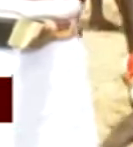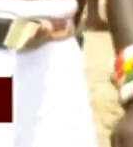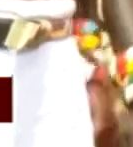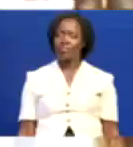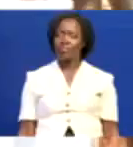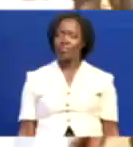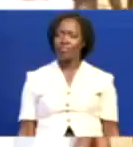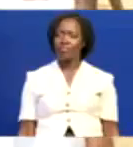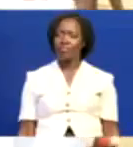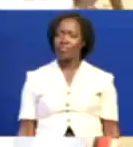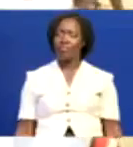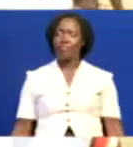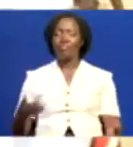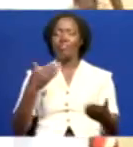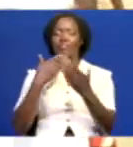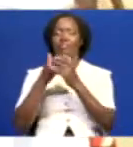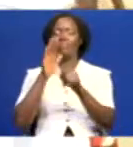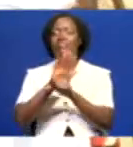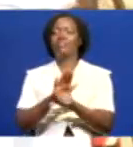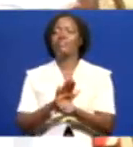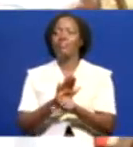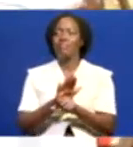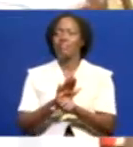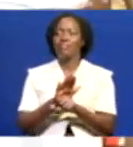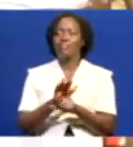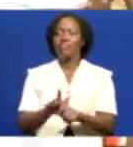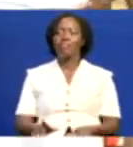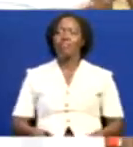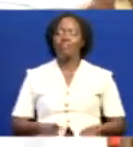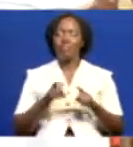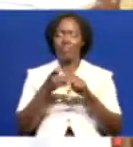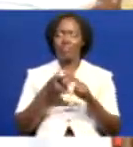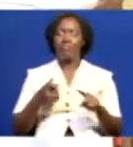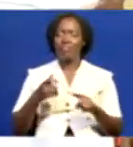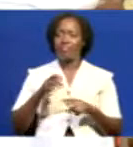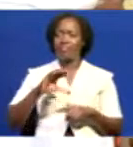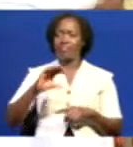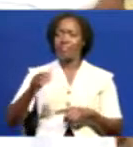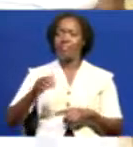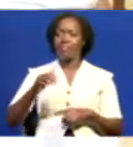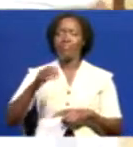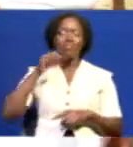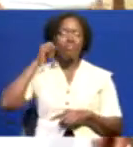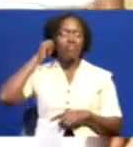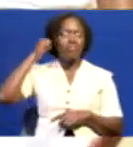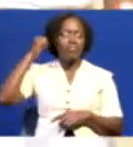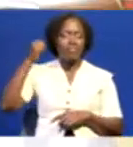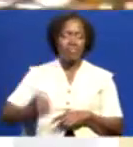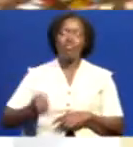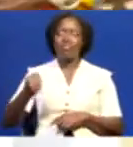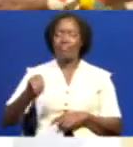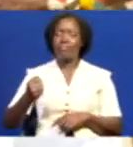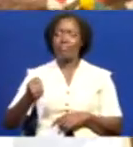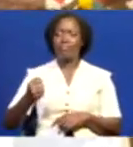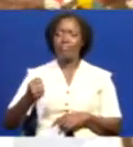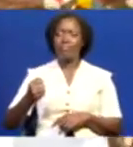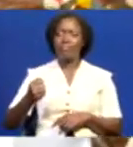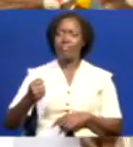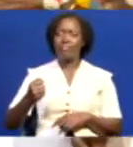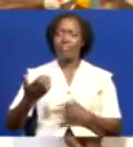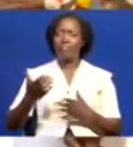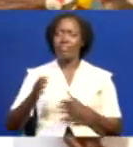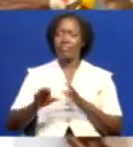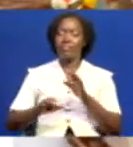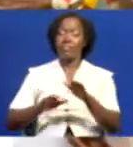Naam, Zainab, shukran, tunakuja kwako moja kwa moja kutoka kaunti ya Narok. Tuko katika mbuga la